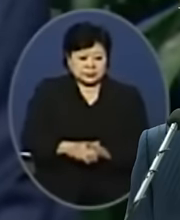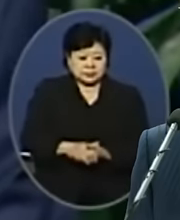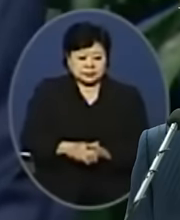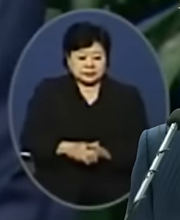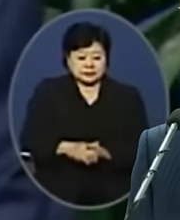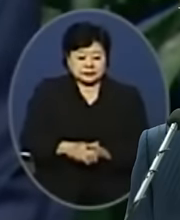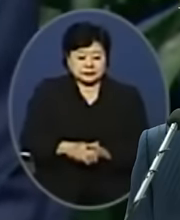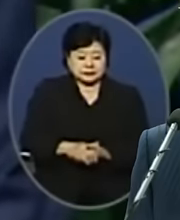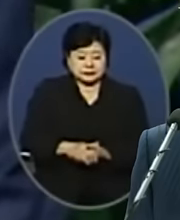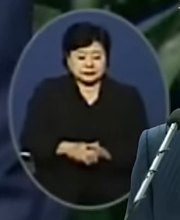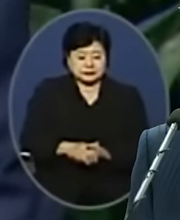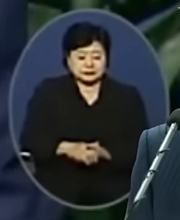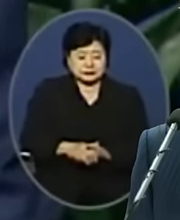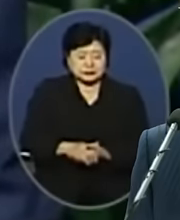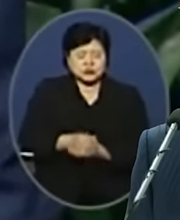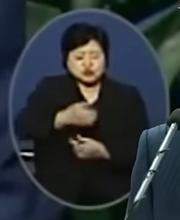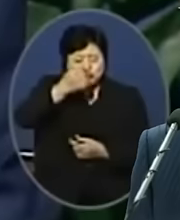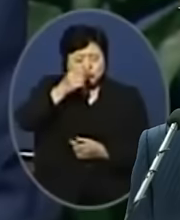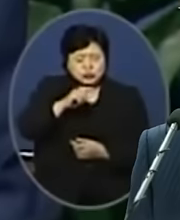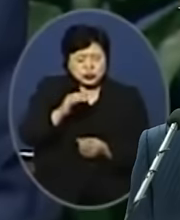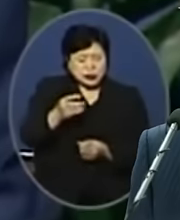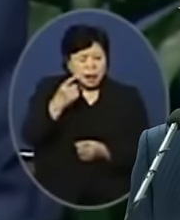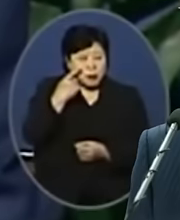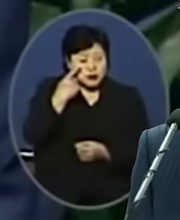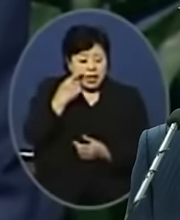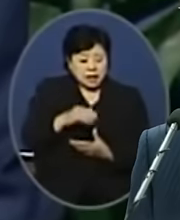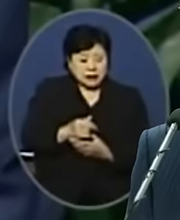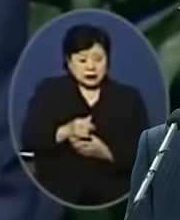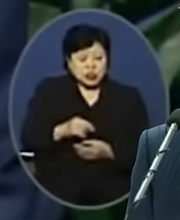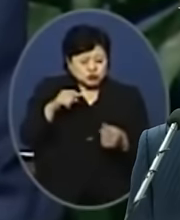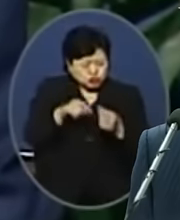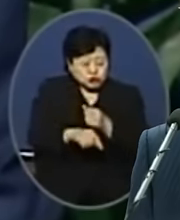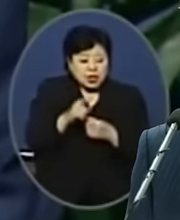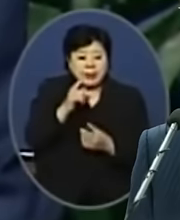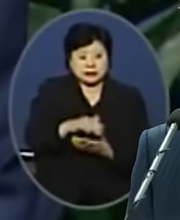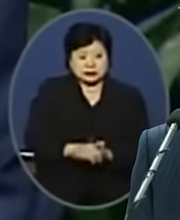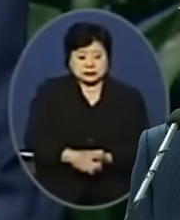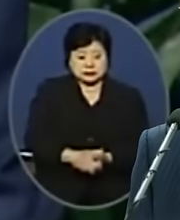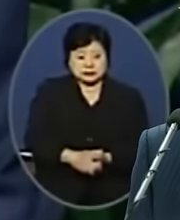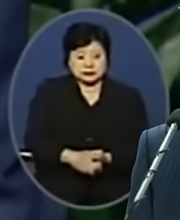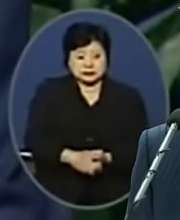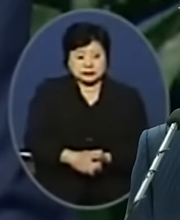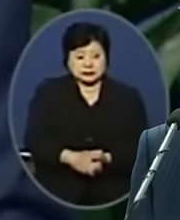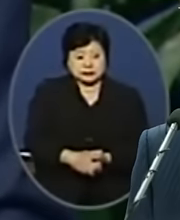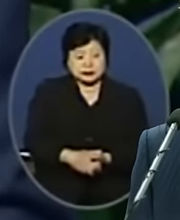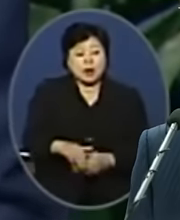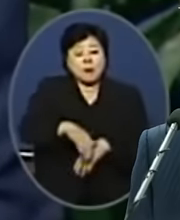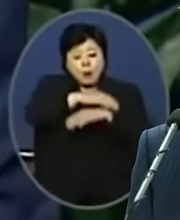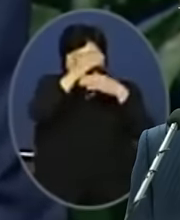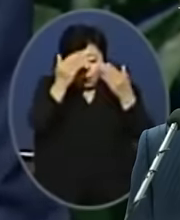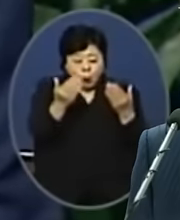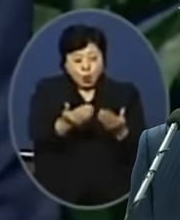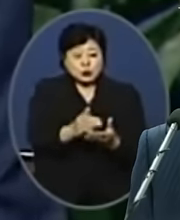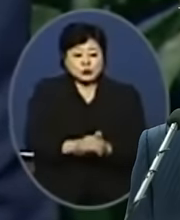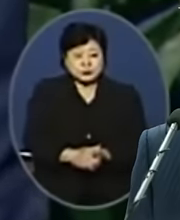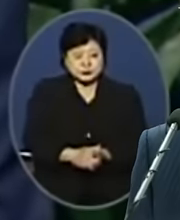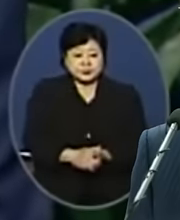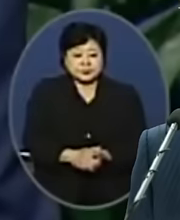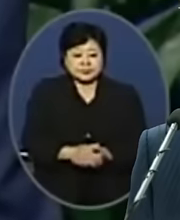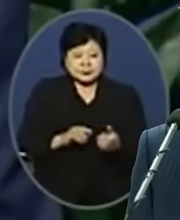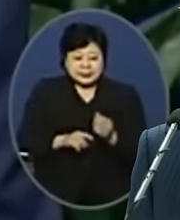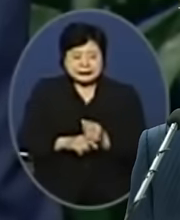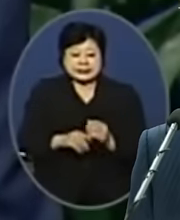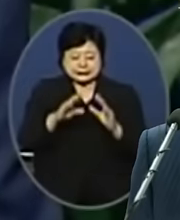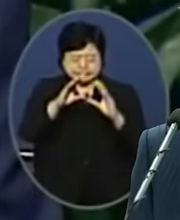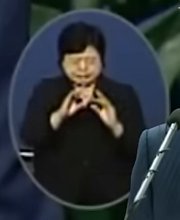아니냐. 꿈이 어떻게 되는가 한번 보자. 우리 죽여버리자. 전부 다 뜻이